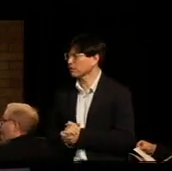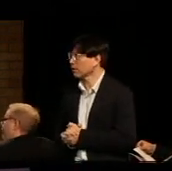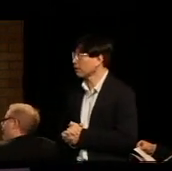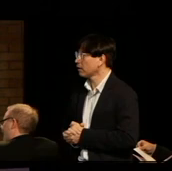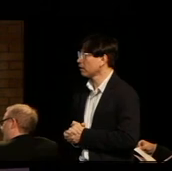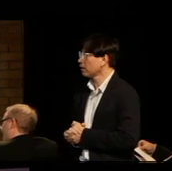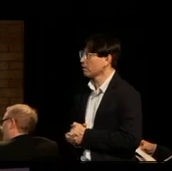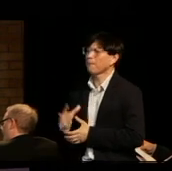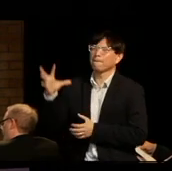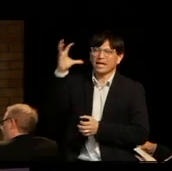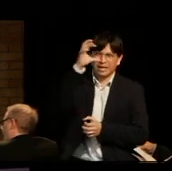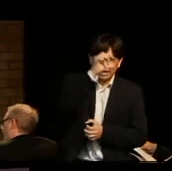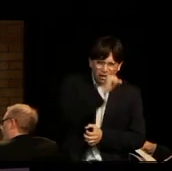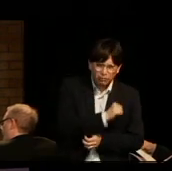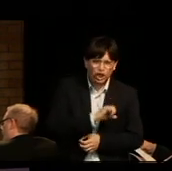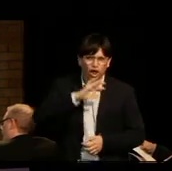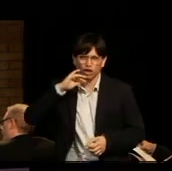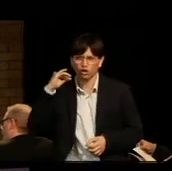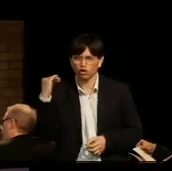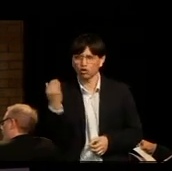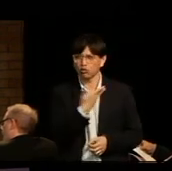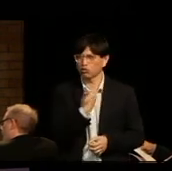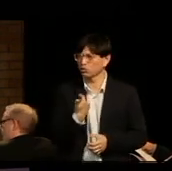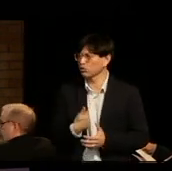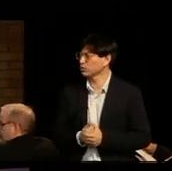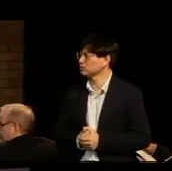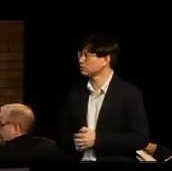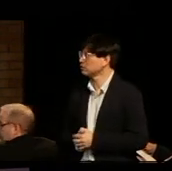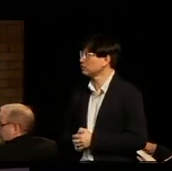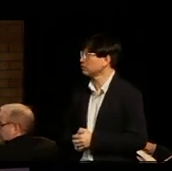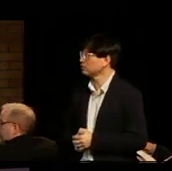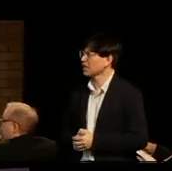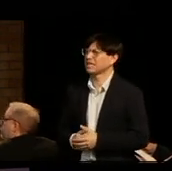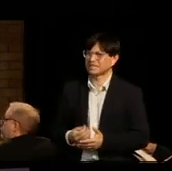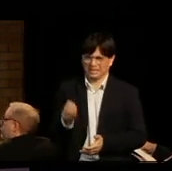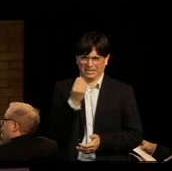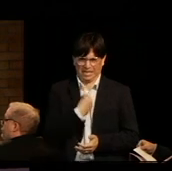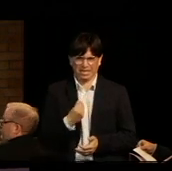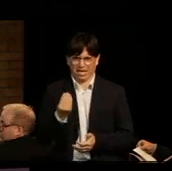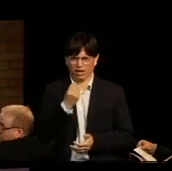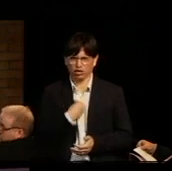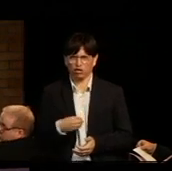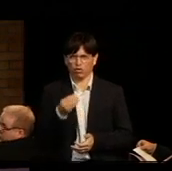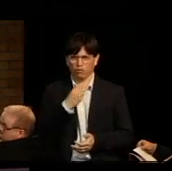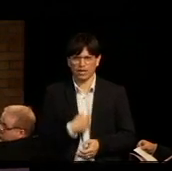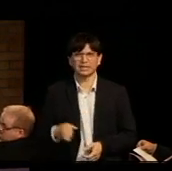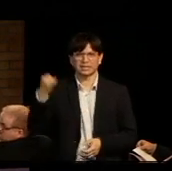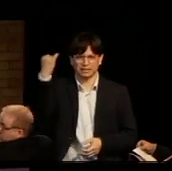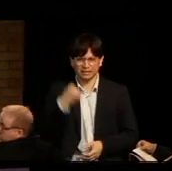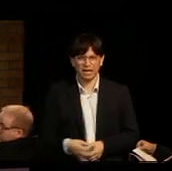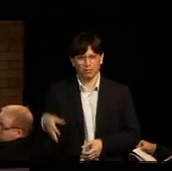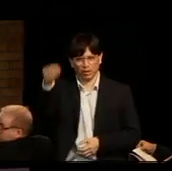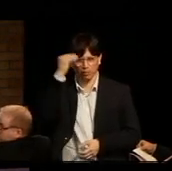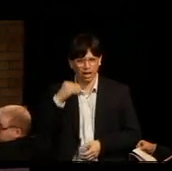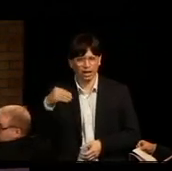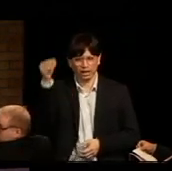per comprendere no Quindi è chiaro che poi l'esperienza ci dà tanto però ogni volta devo un po' imparare perché